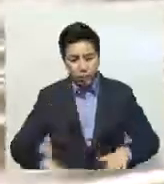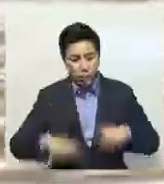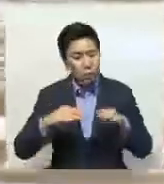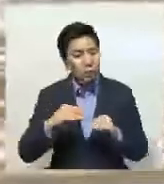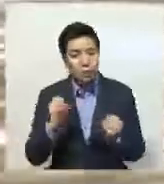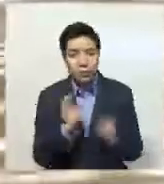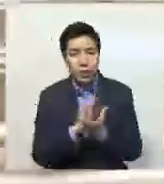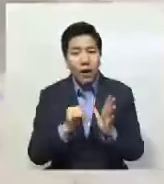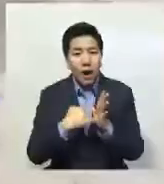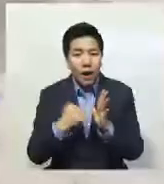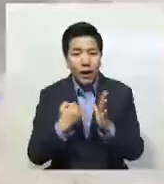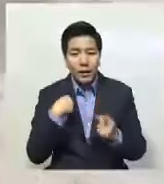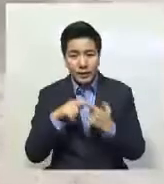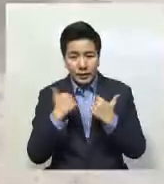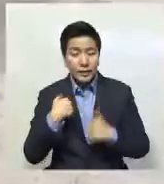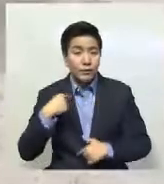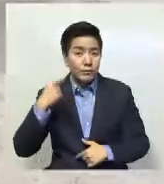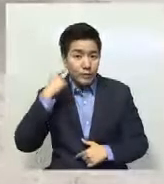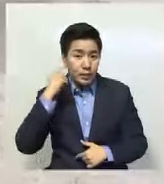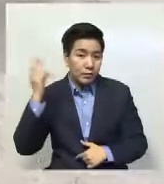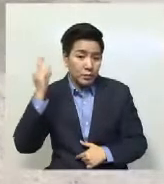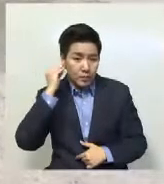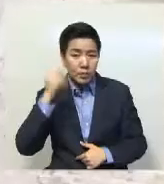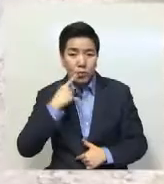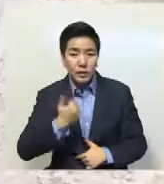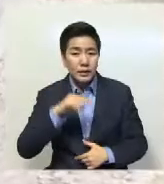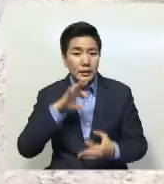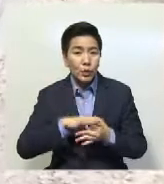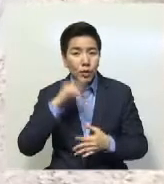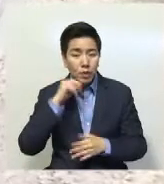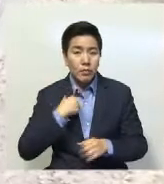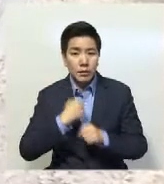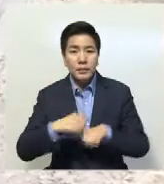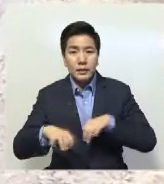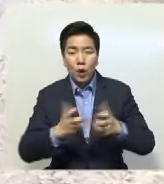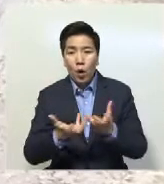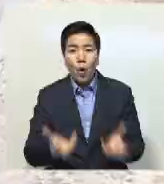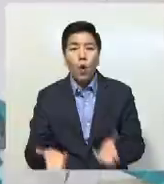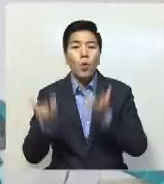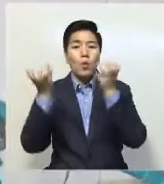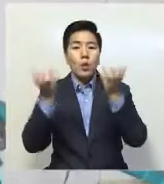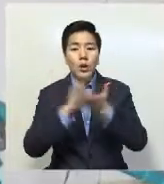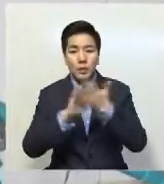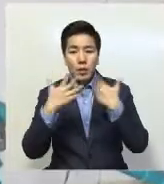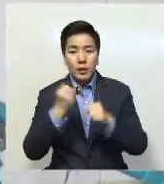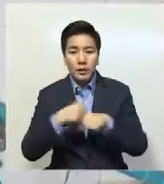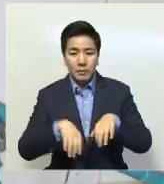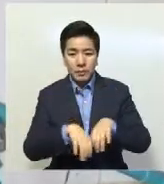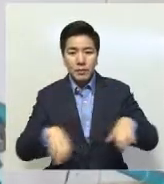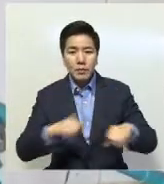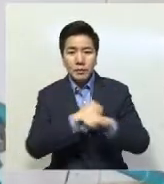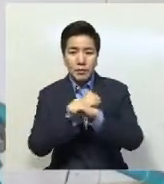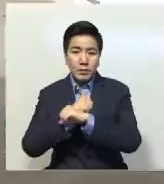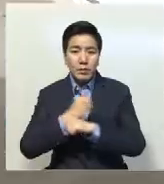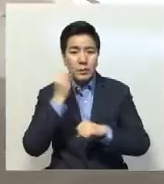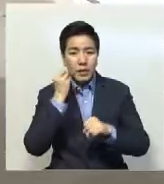เมื่อได้รับฟังประกาศเตือนจากทางเทศบาลเมืองเกี่ยวกับสถานการณ์น้ำจึงได้ดำเนินการยกของขึ้นที่สูงและทำแนวป้องกันร